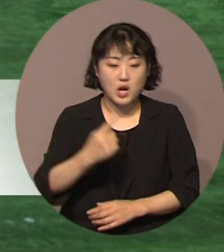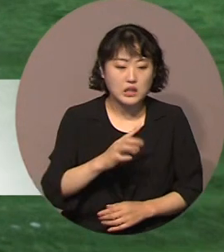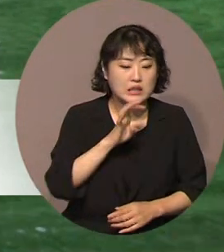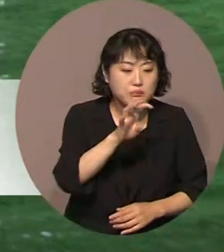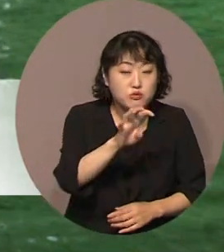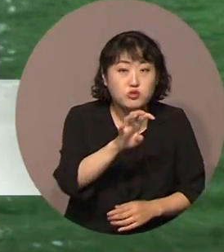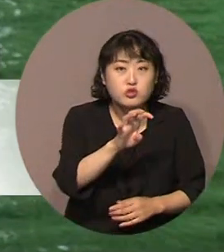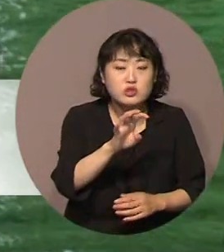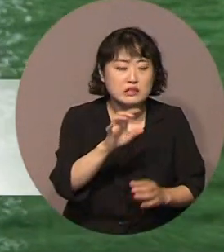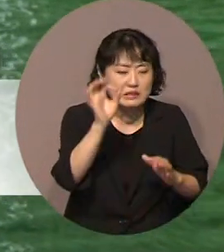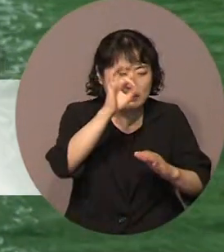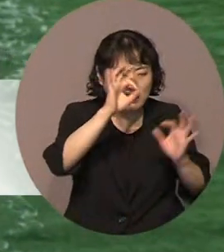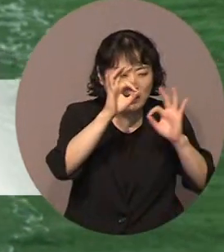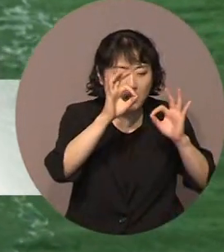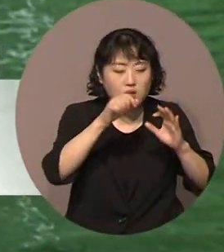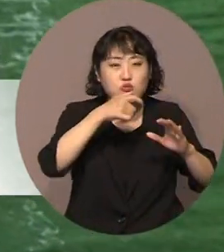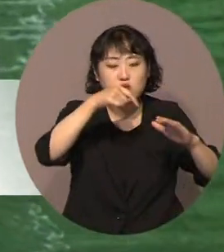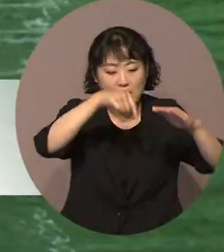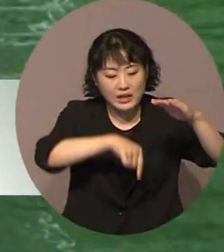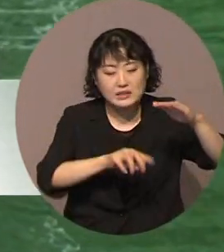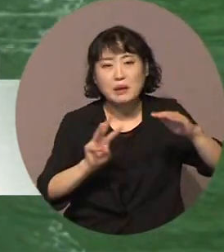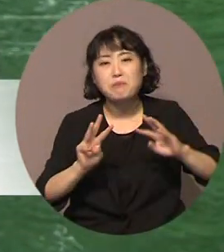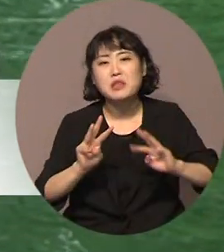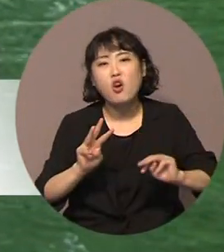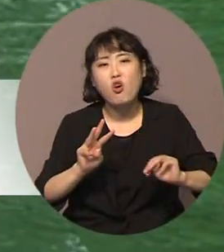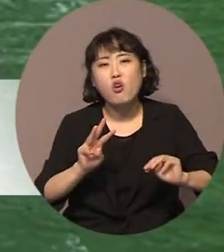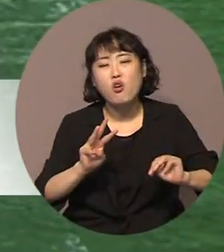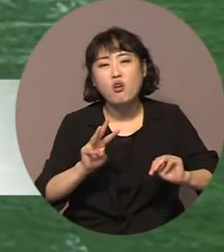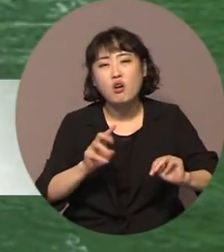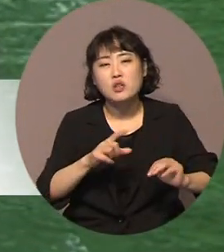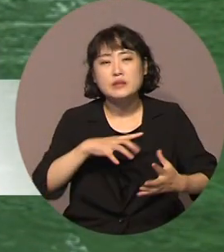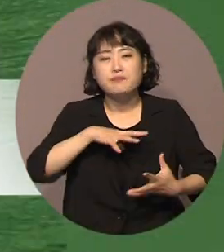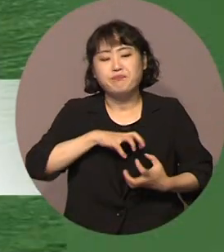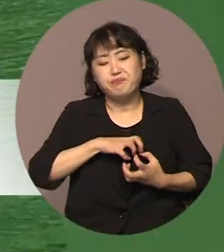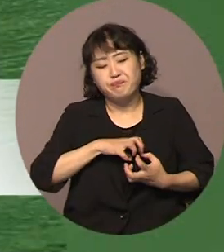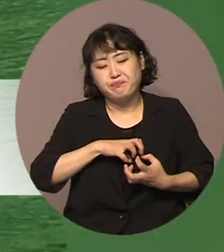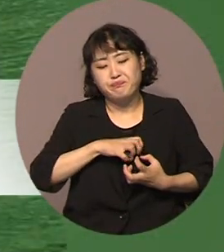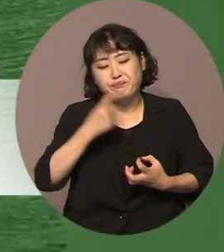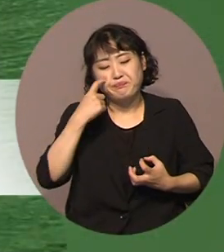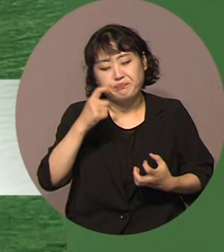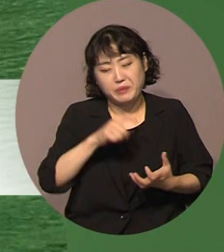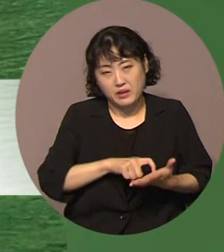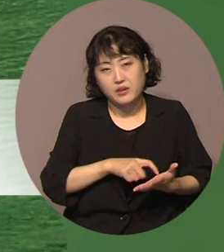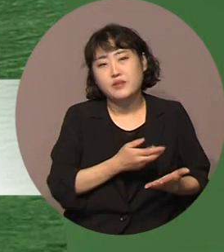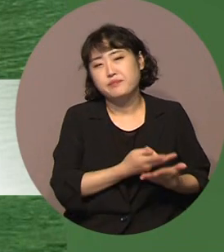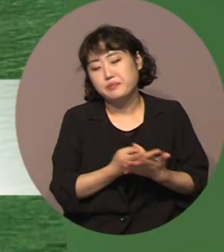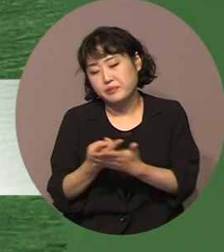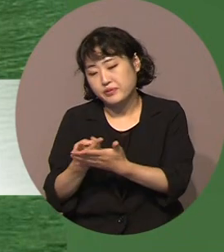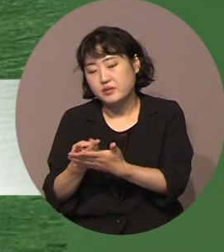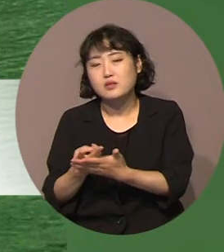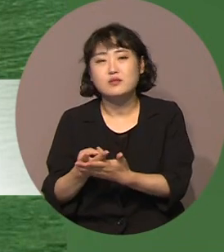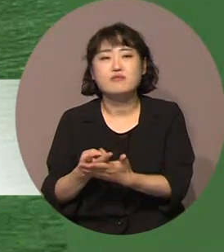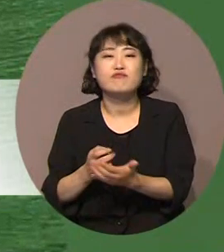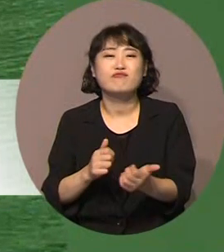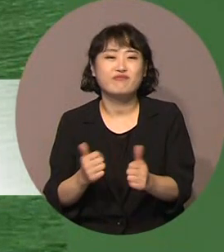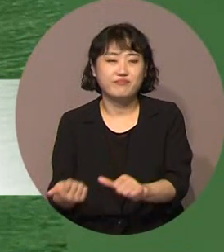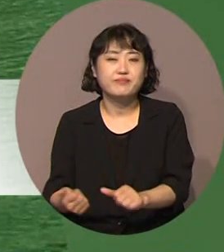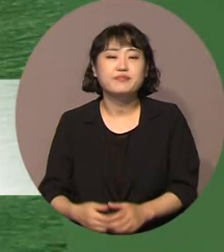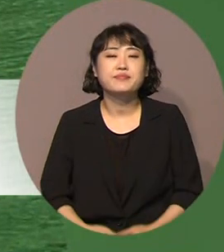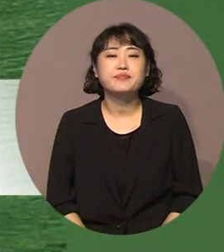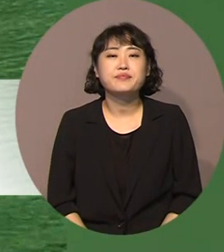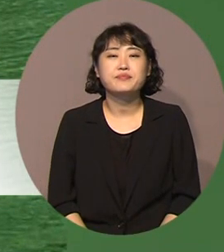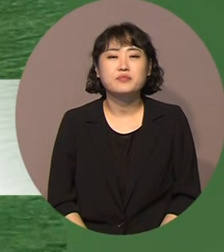수심 약 3M 지점에서 심정지 상태인 해당 학생을 발견해 병원으로 옮겼지만 숨졌습니다